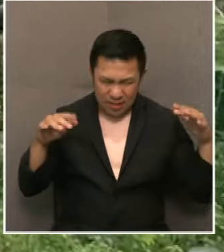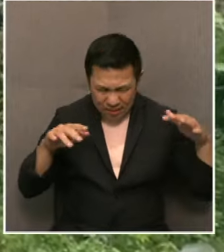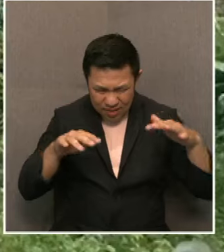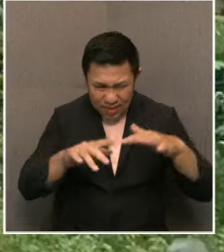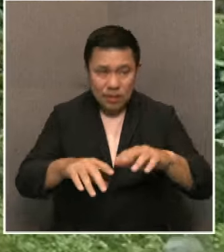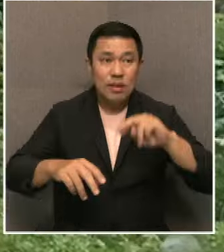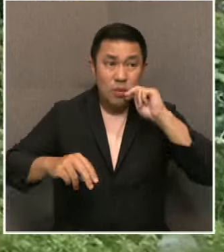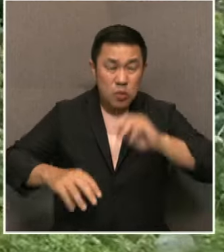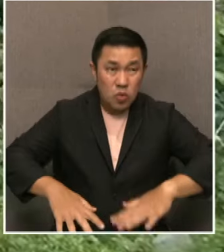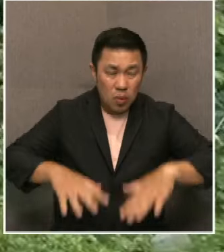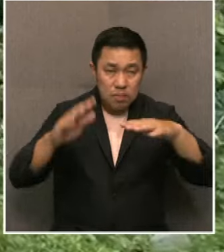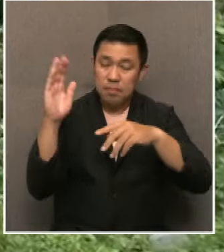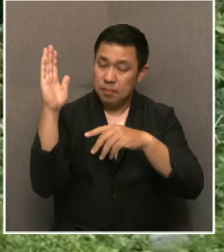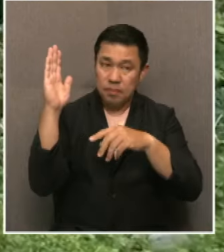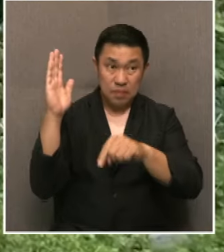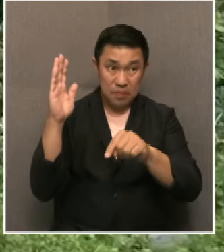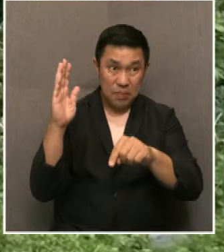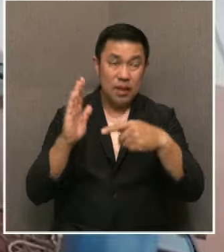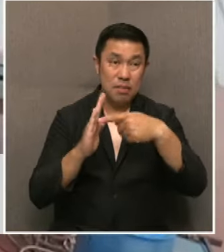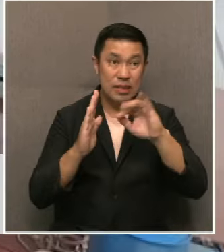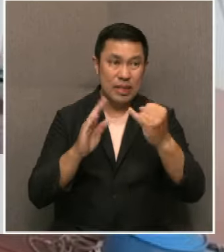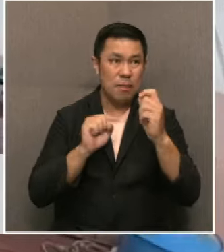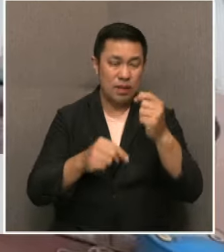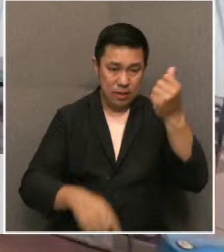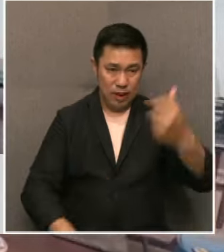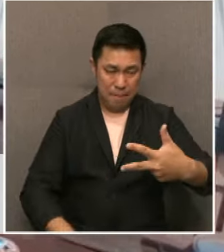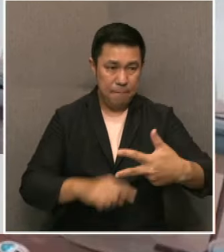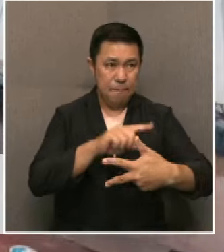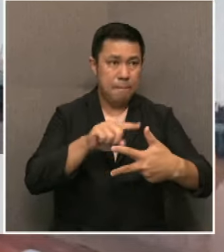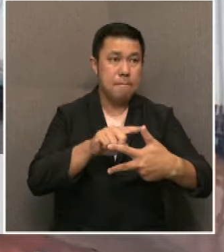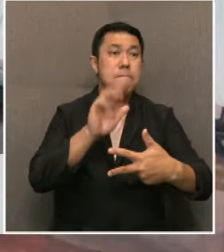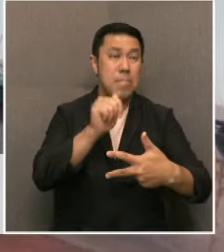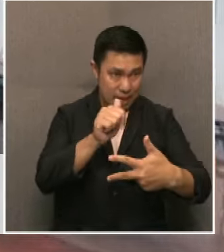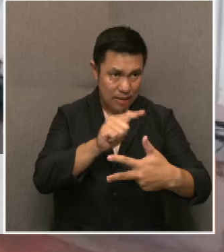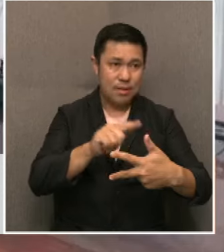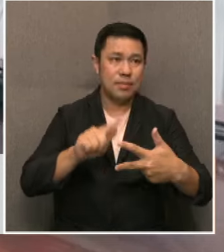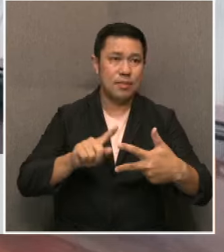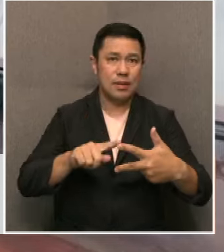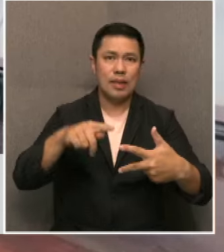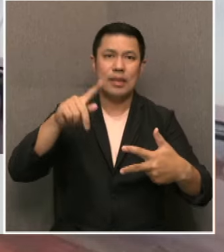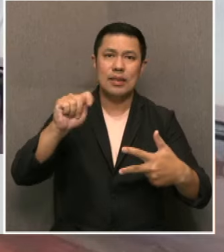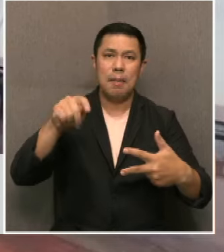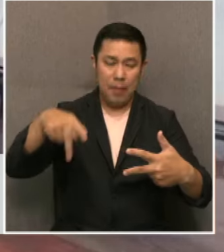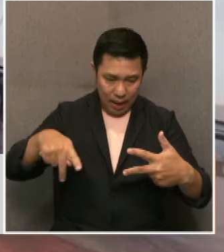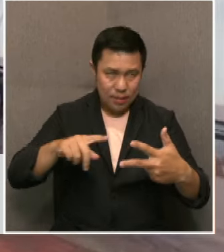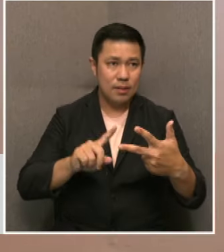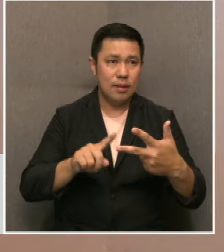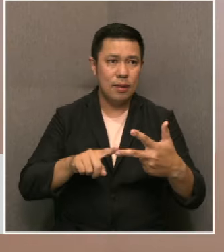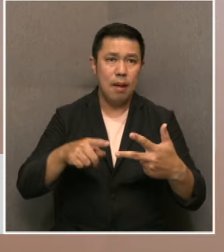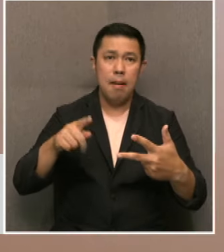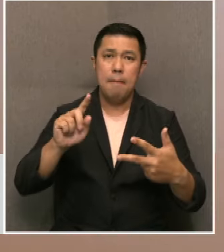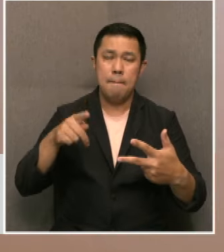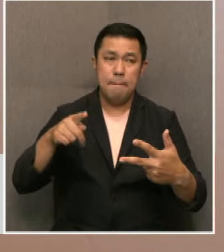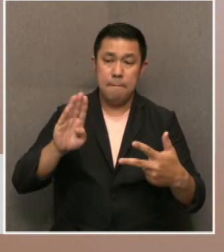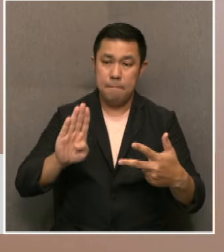ส่งผลให้แม่น้ำน่านไหลผ่านจังหวัดพิจิตร3อำเภอประกอบไปด้วยอำเภอเมืองพิจิตรอำเภอตะพานหินอำเภอบางมูลน